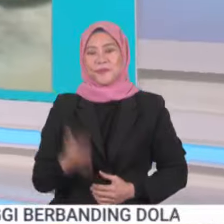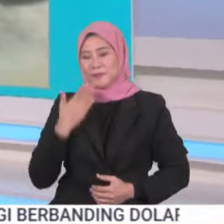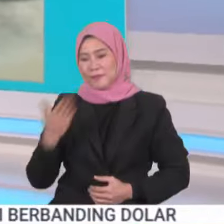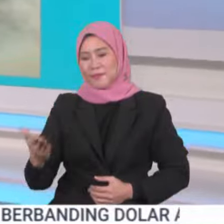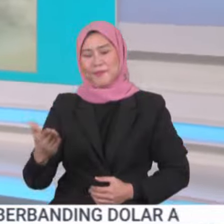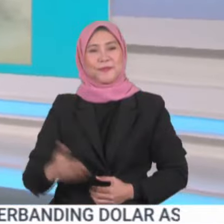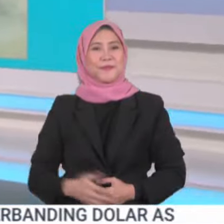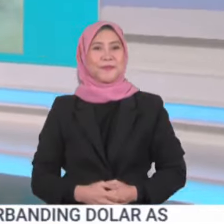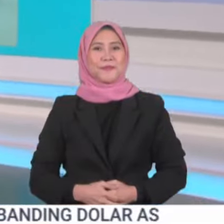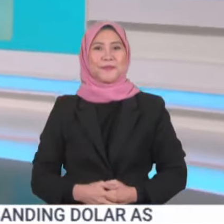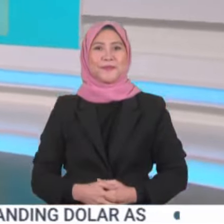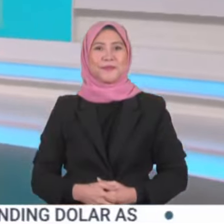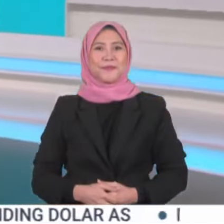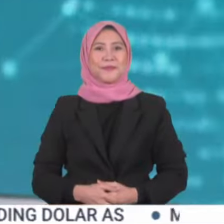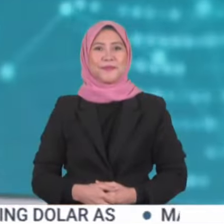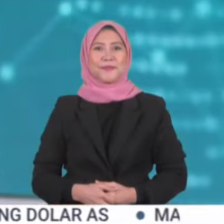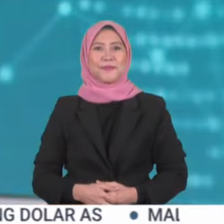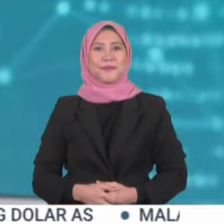kasih Iqbal.